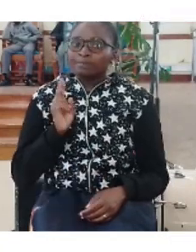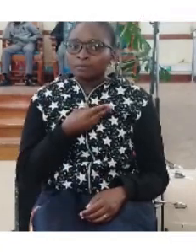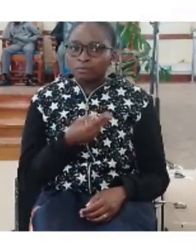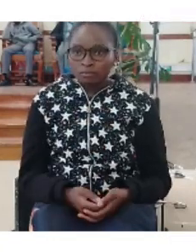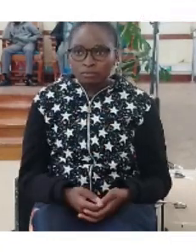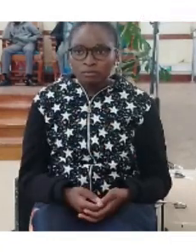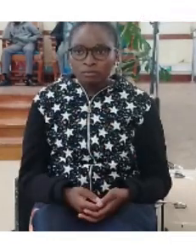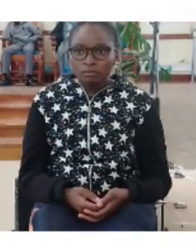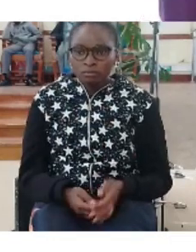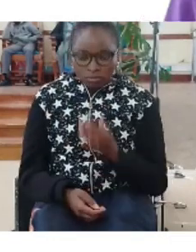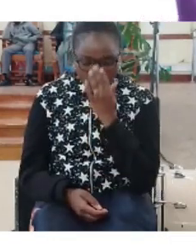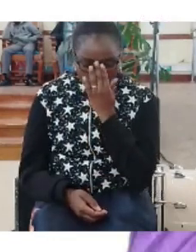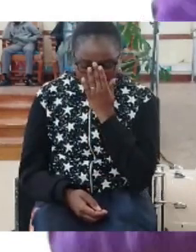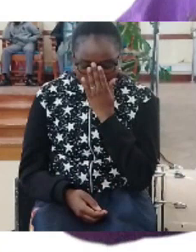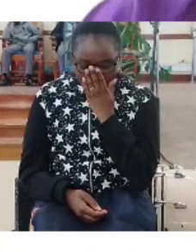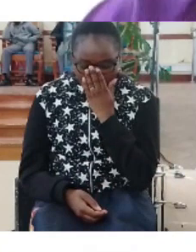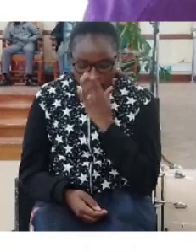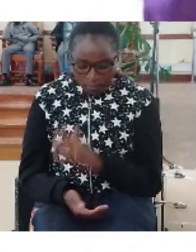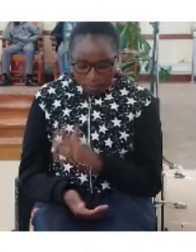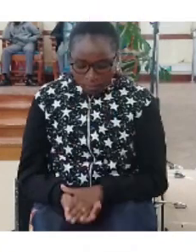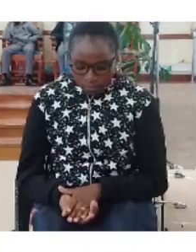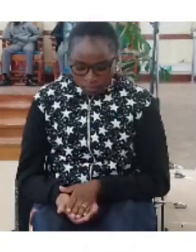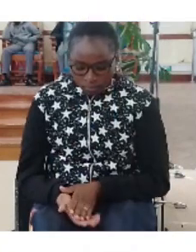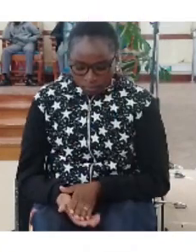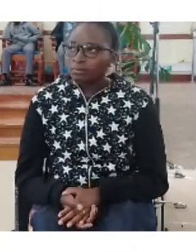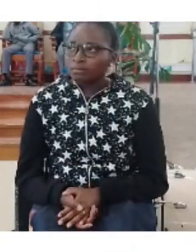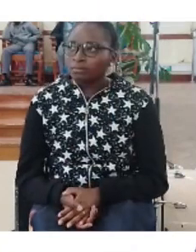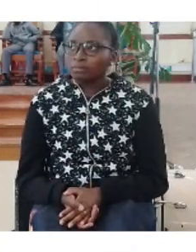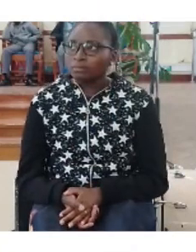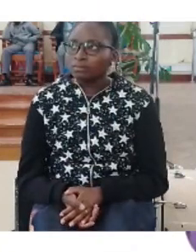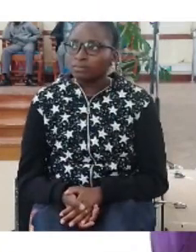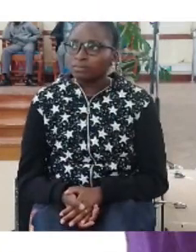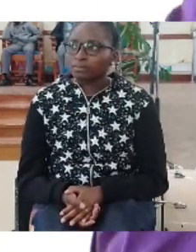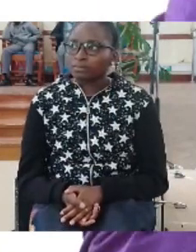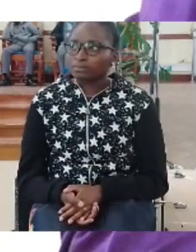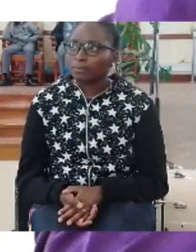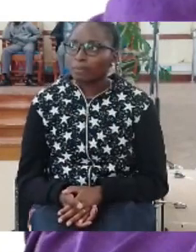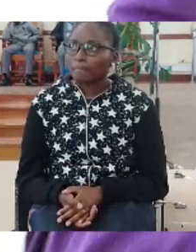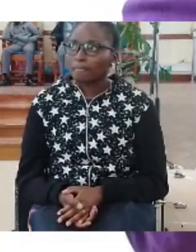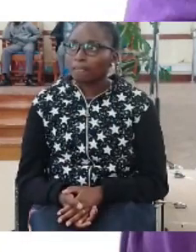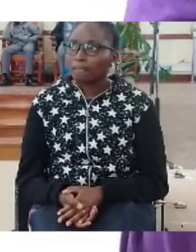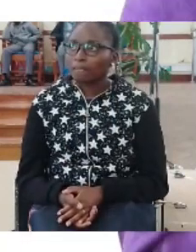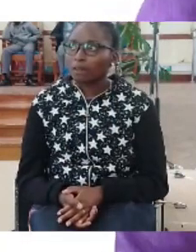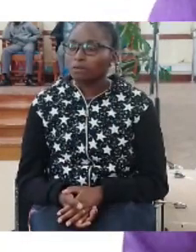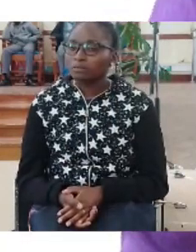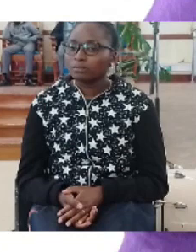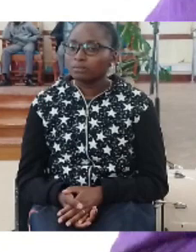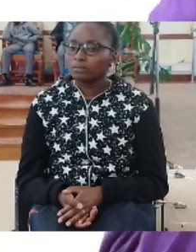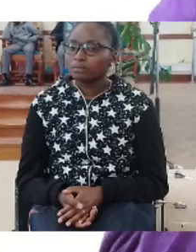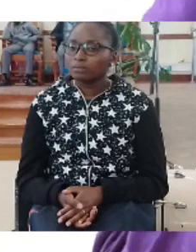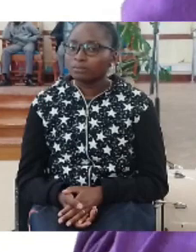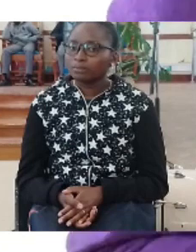ndirabanga gwika ngakora ni maubukire ni merirwo thu cito magahota gwibanga no hakigia mundu umwe